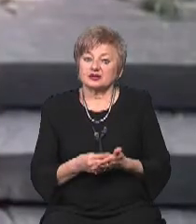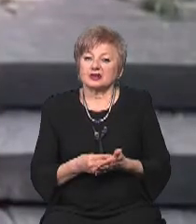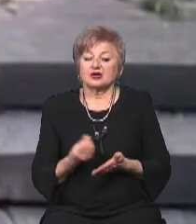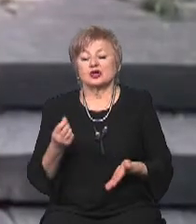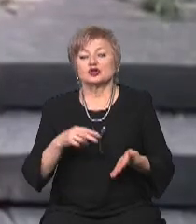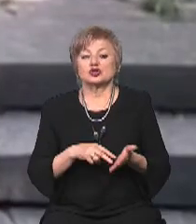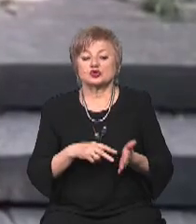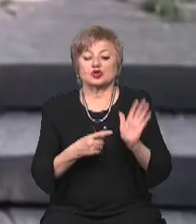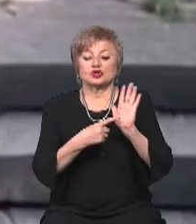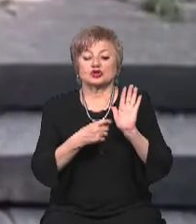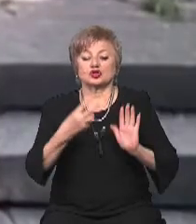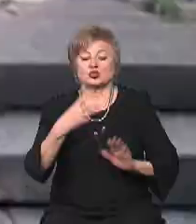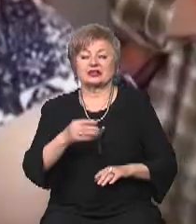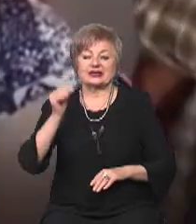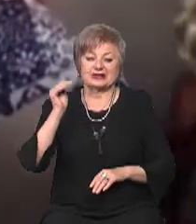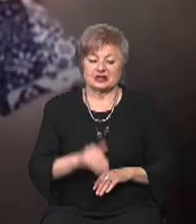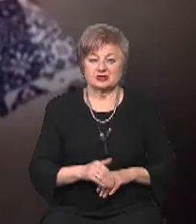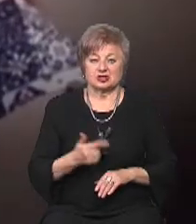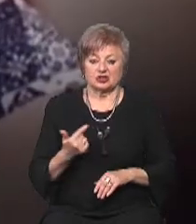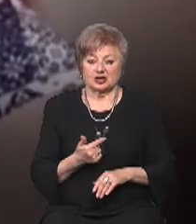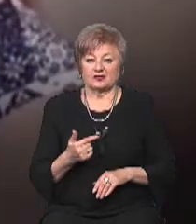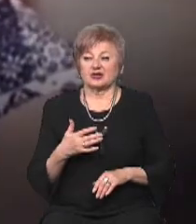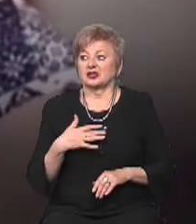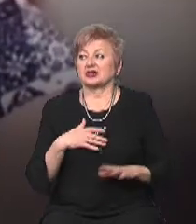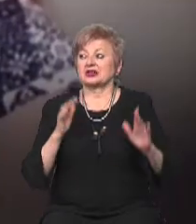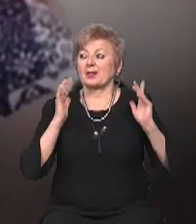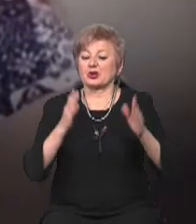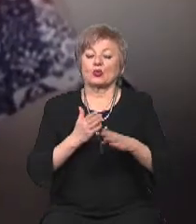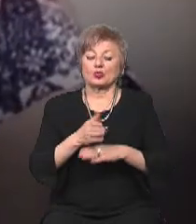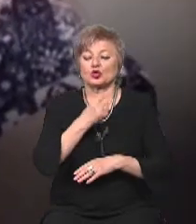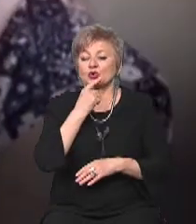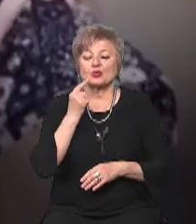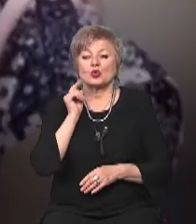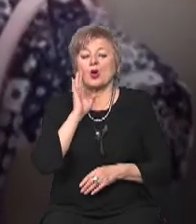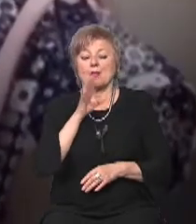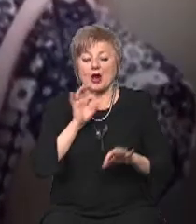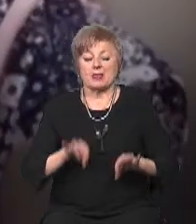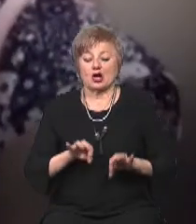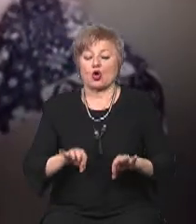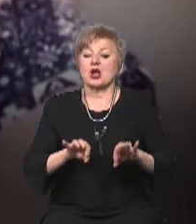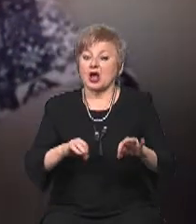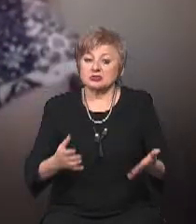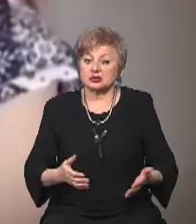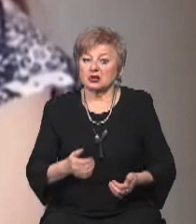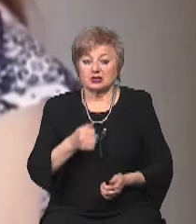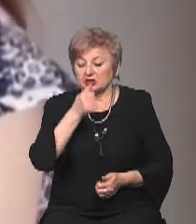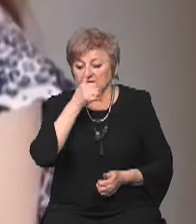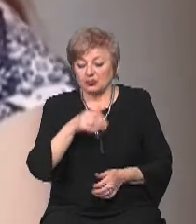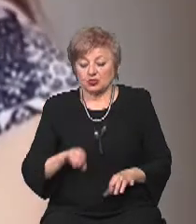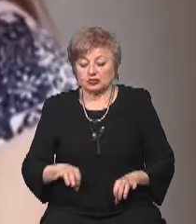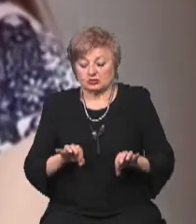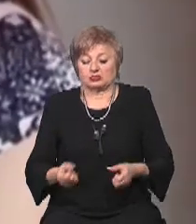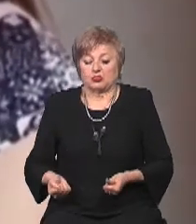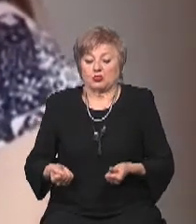Вартість становить 630 тисяч гривень. Наш парк відвідує дуже багато мамочок з колясками, і не кожна може ту коляску